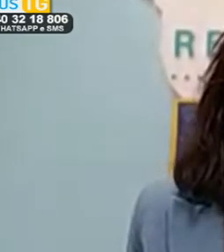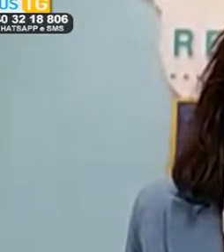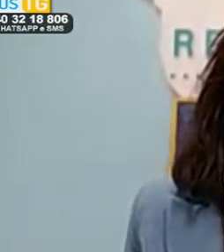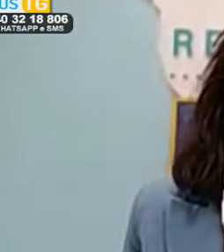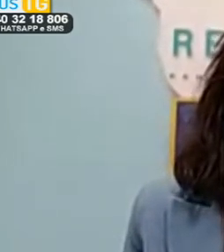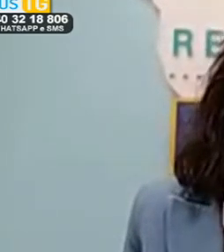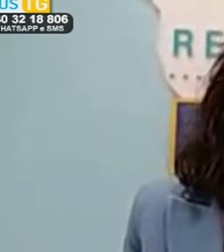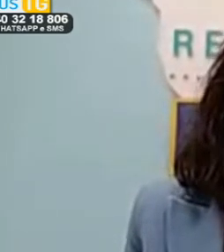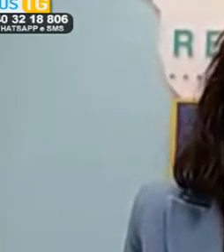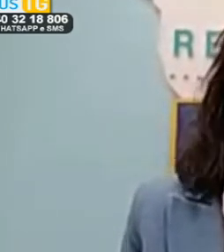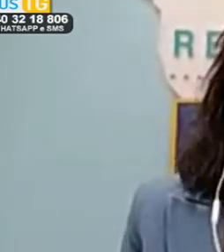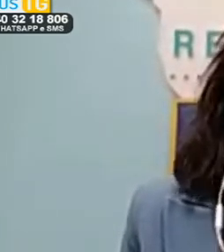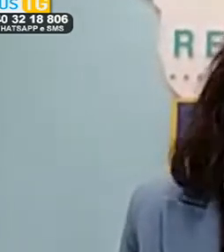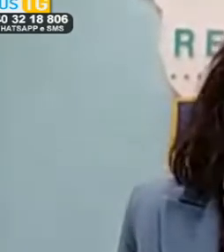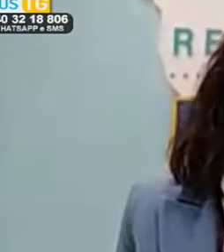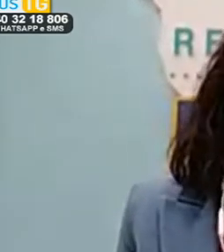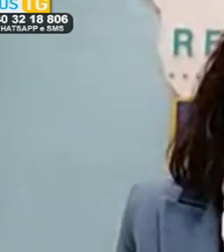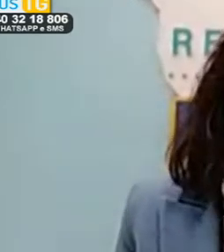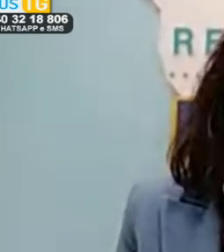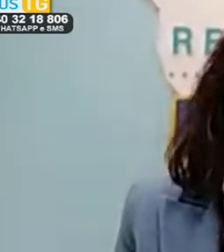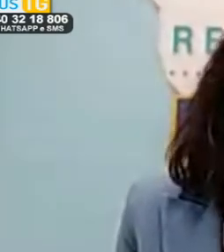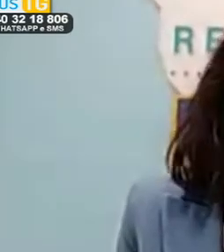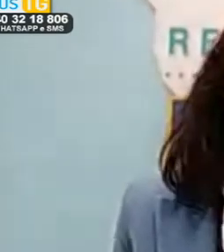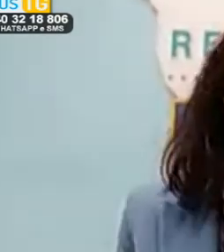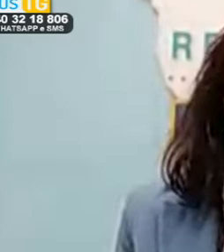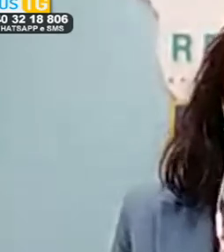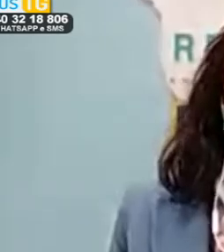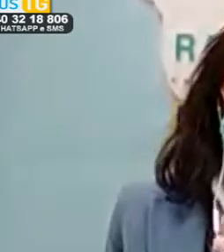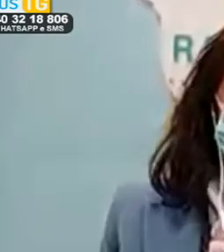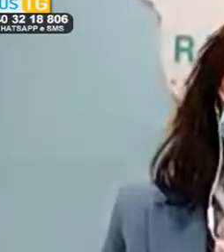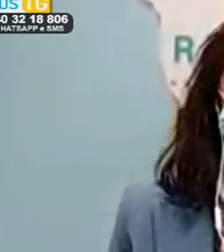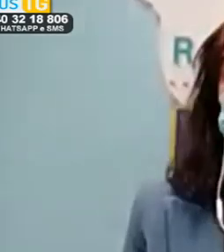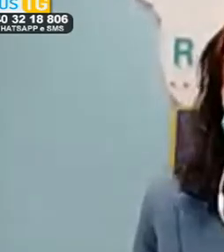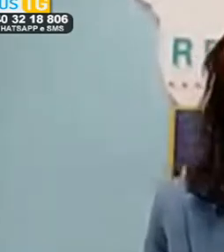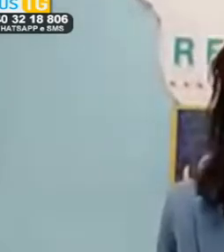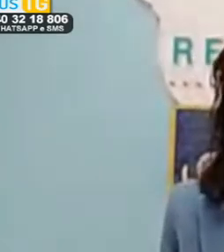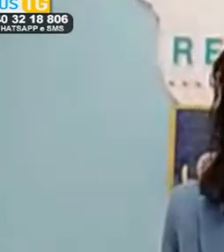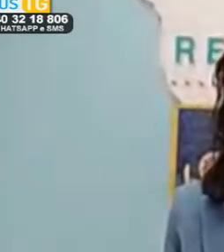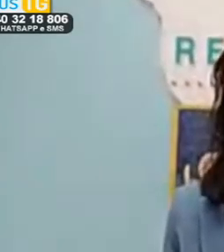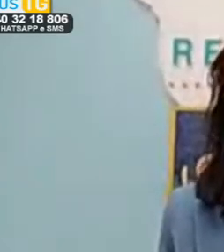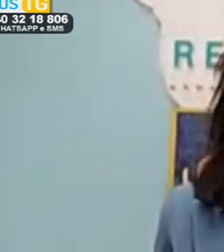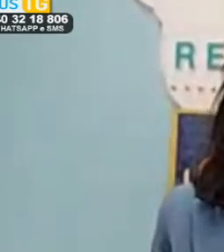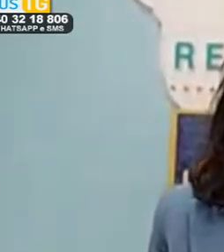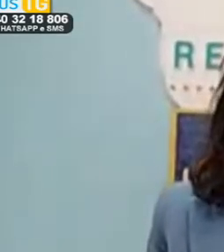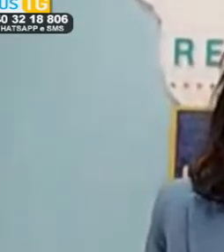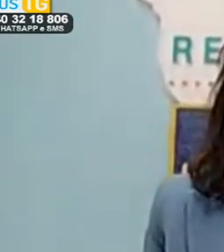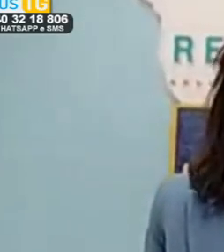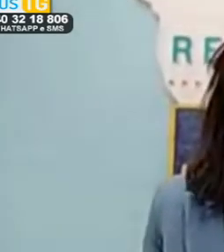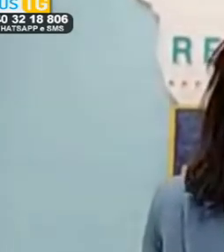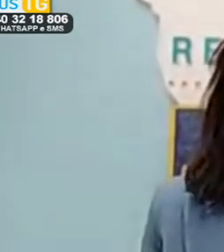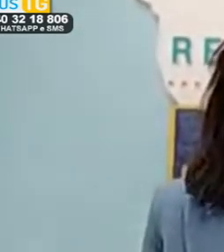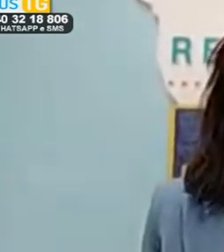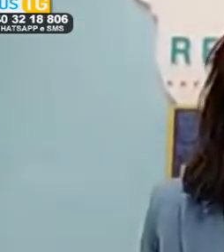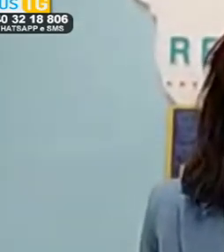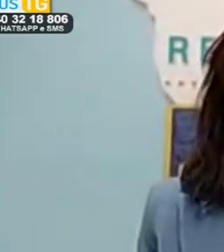la lettera di invito, piuttosto che stava male, aveva problemi, insomma, quindi sono stati tutti